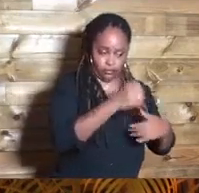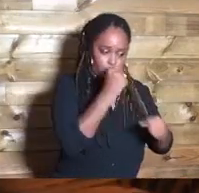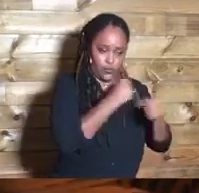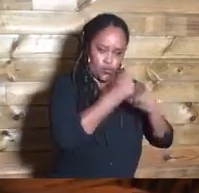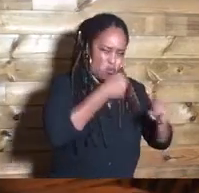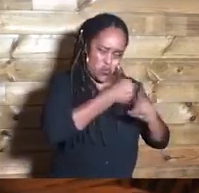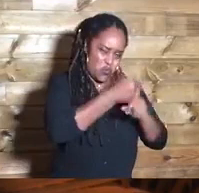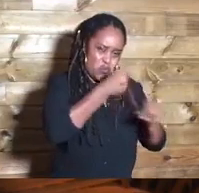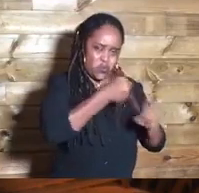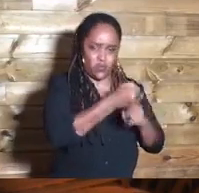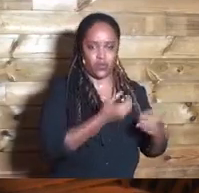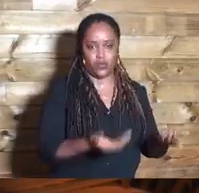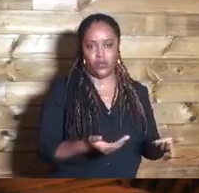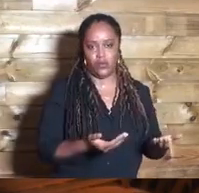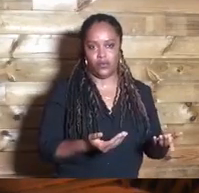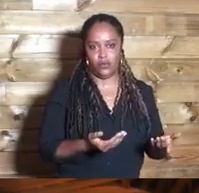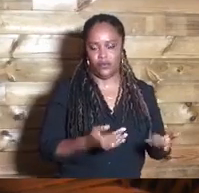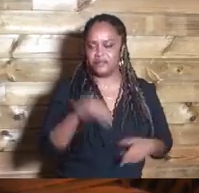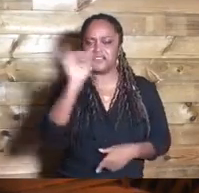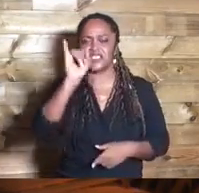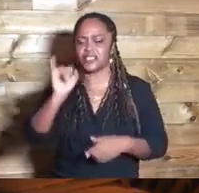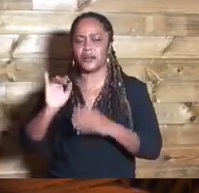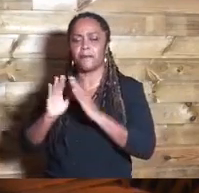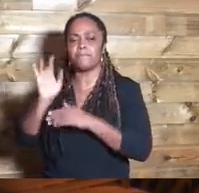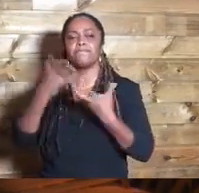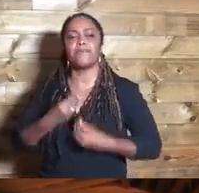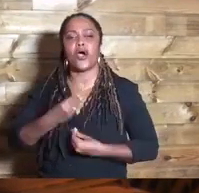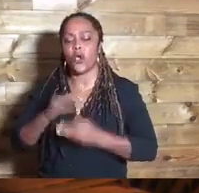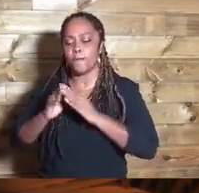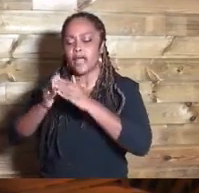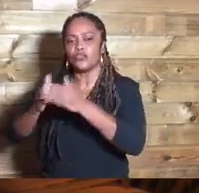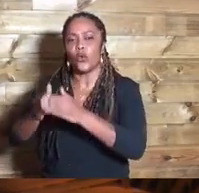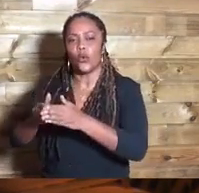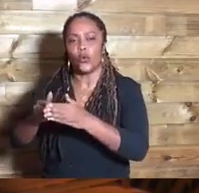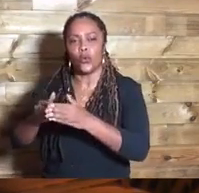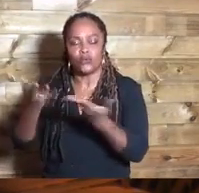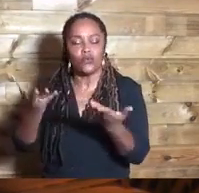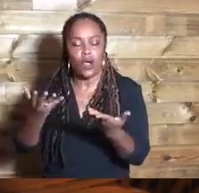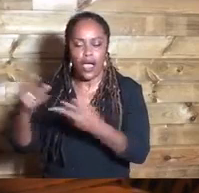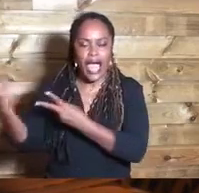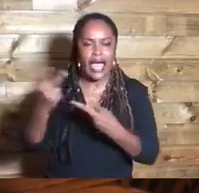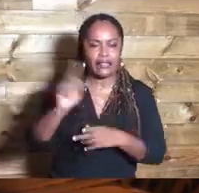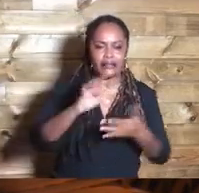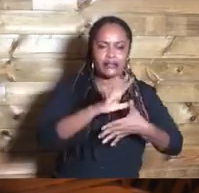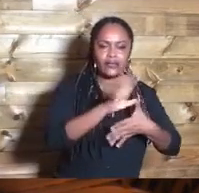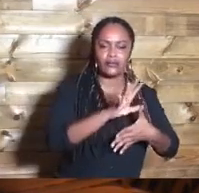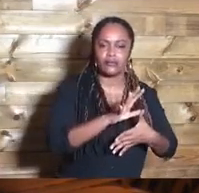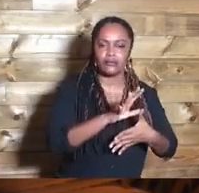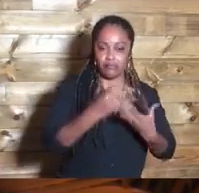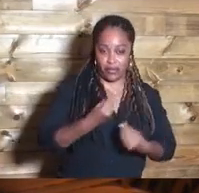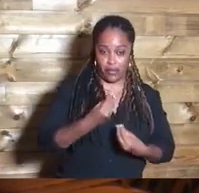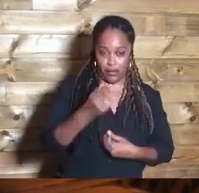Mais qui moun qui peut bateau pas rentré? Alors pas ni petit peuple et pas ni grand peuple.